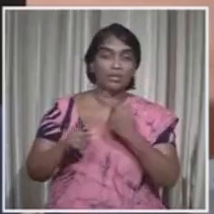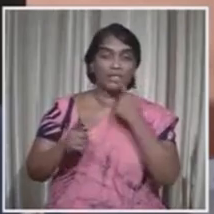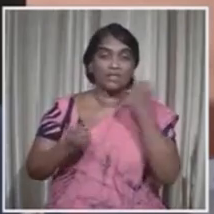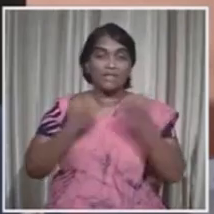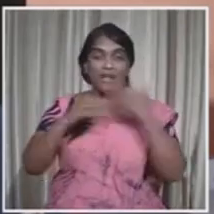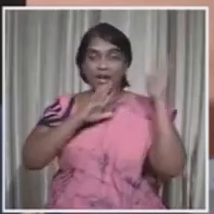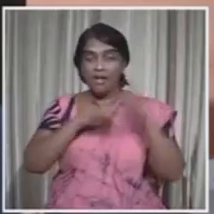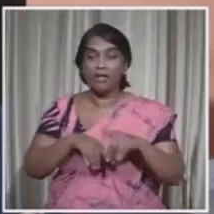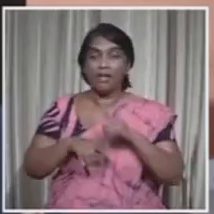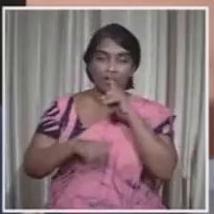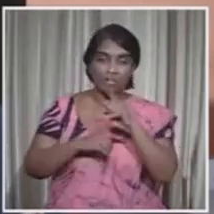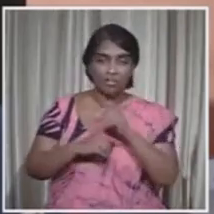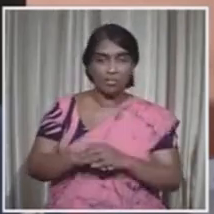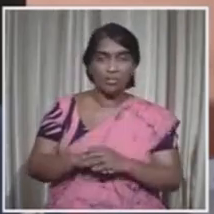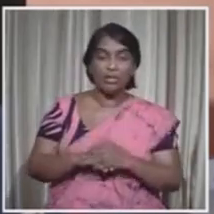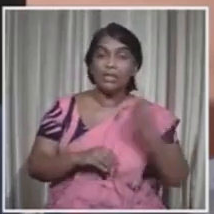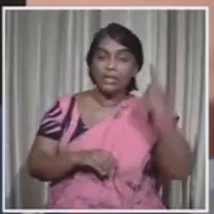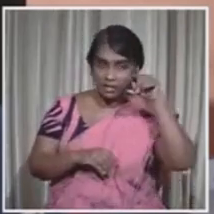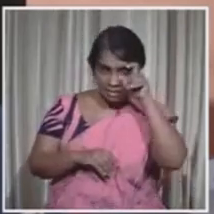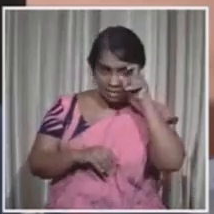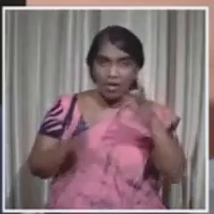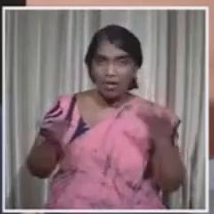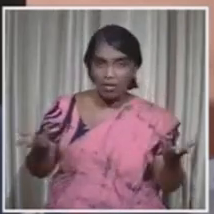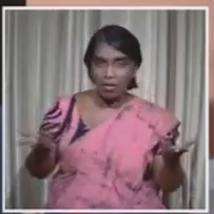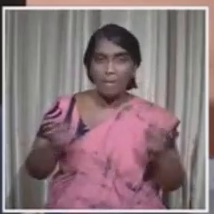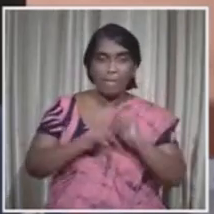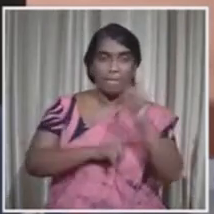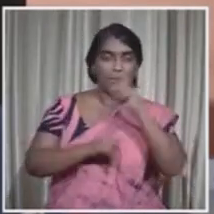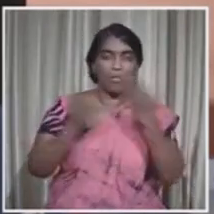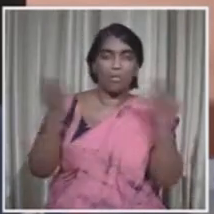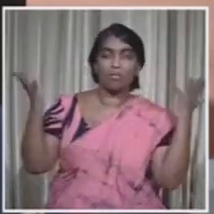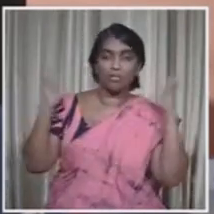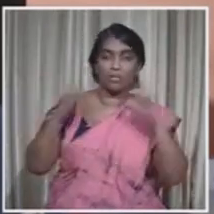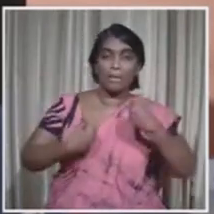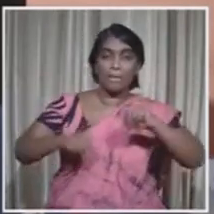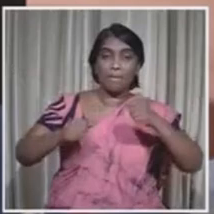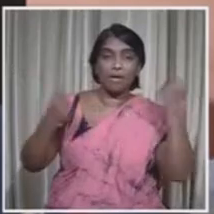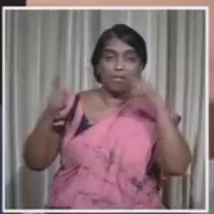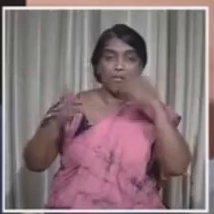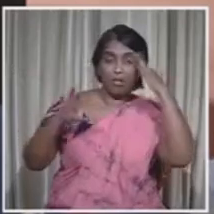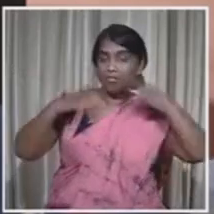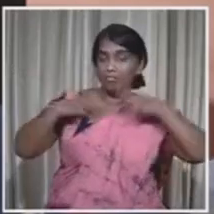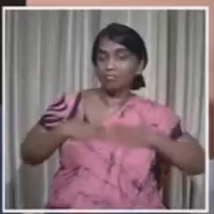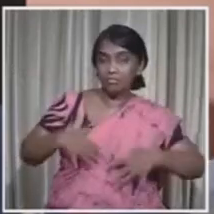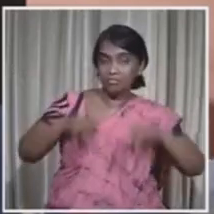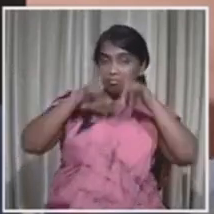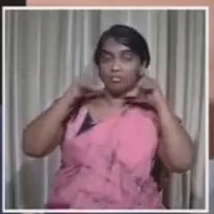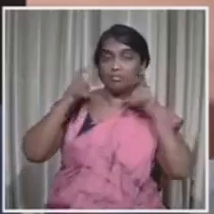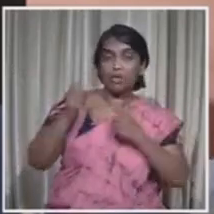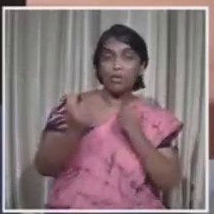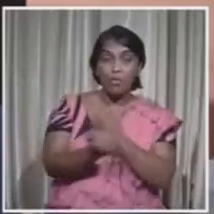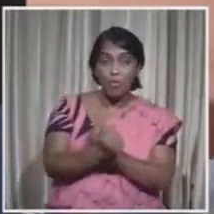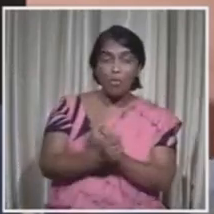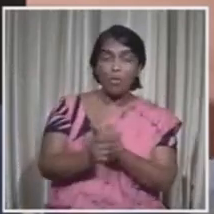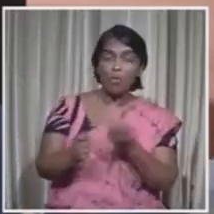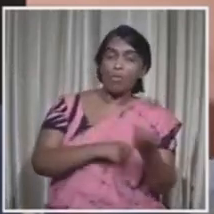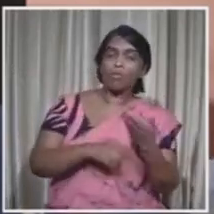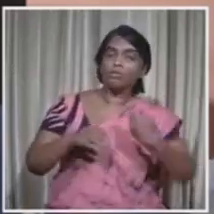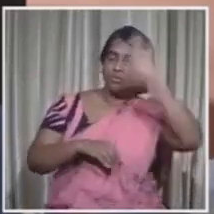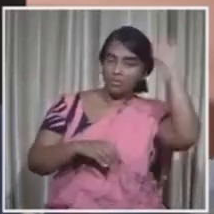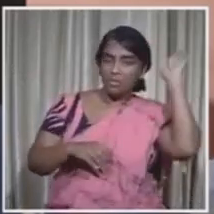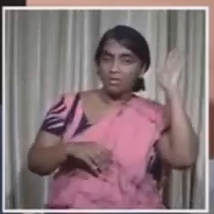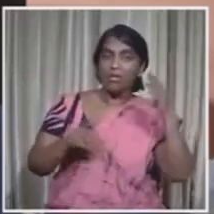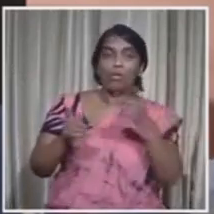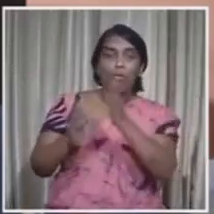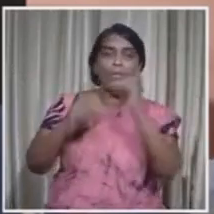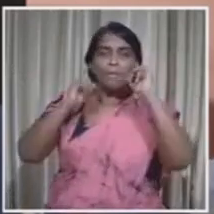අරගෙනවා මේක එනවා කියලා කිව්වා. ඊයේ දැක්කද මොකද උනේ කියලා? පාර්ලිමේන්තුව වටරෝමට මෝටර් බයික් වල ඇවිල්ලා කළු වැඳුම් මැදගෙන ඇවිල්ලා පොලිසියෙන් ගහලා ලෝ යන්තිමට. කවුද කියලා